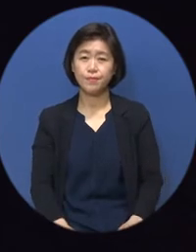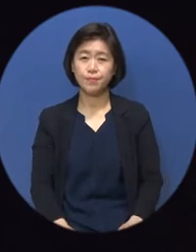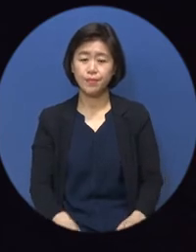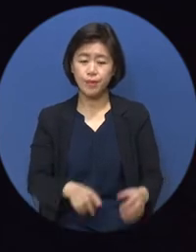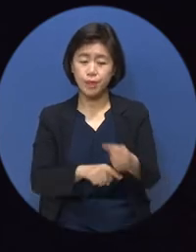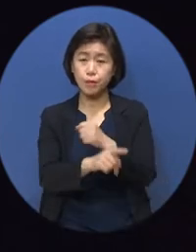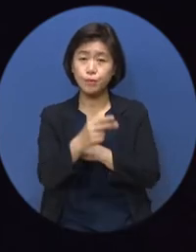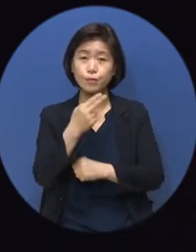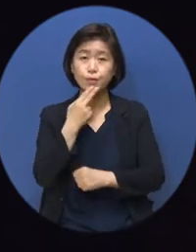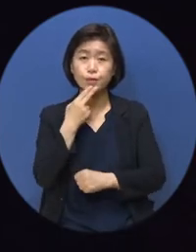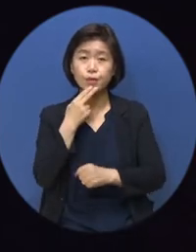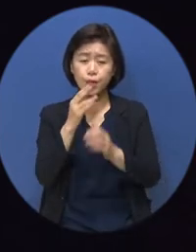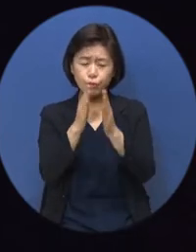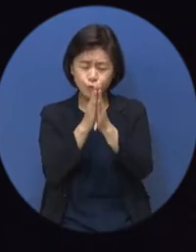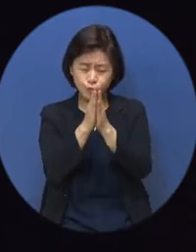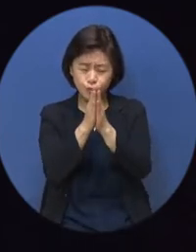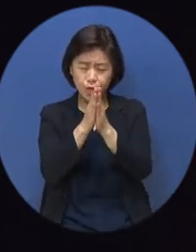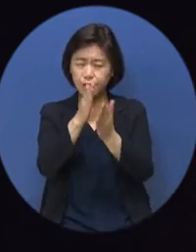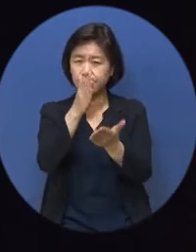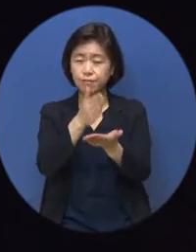부질없이 두 손 모으지 마라.